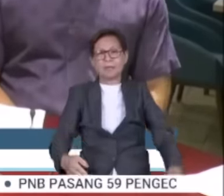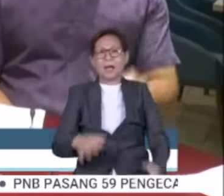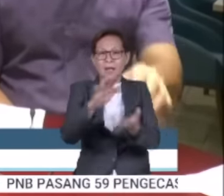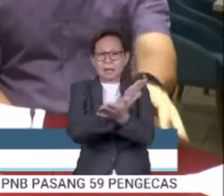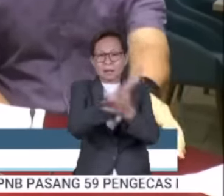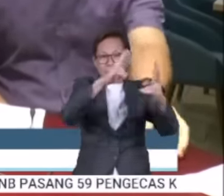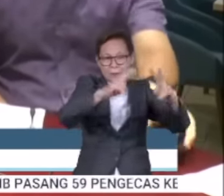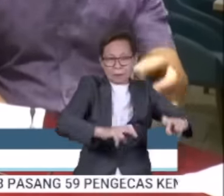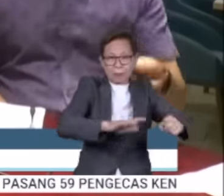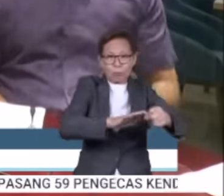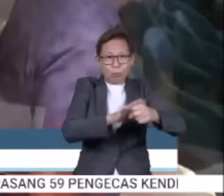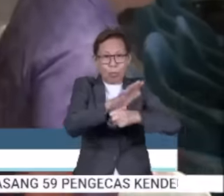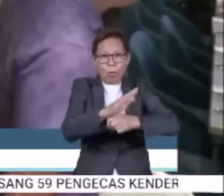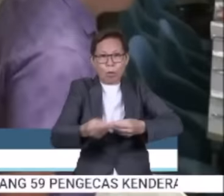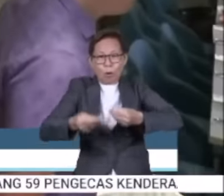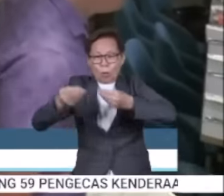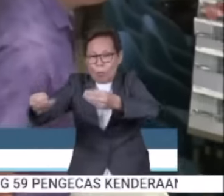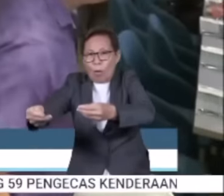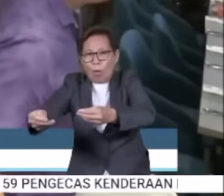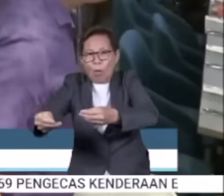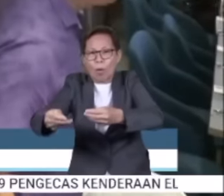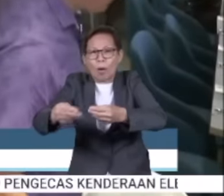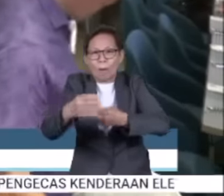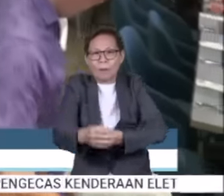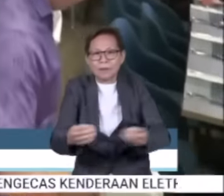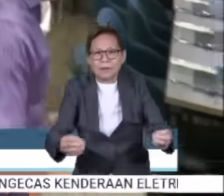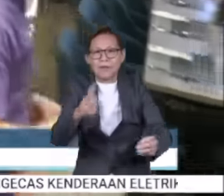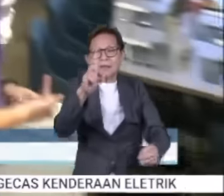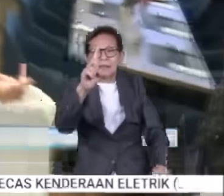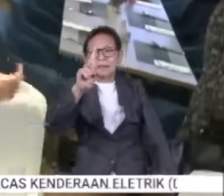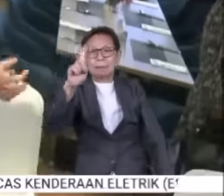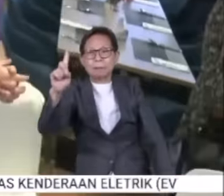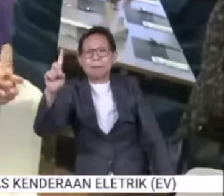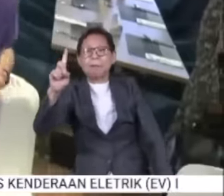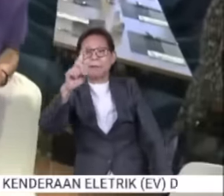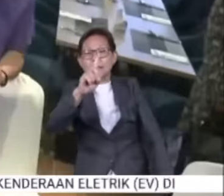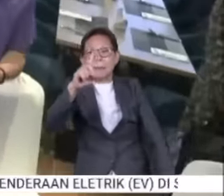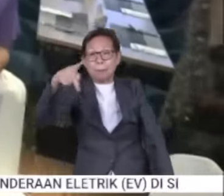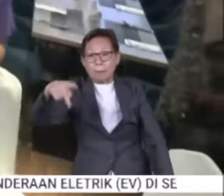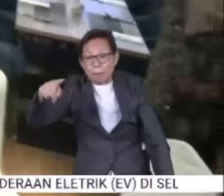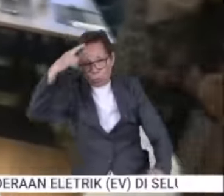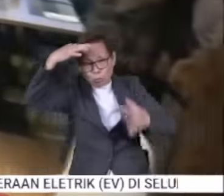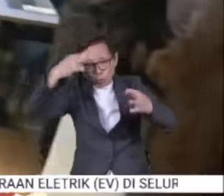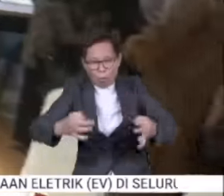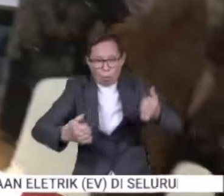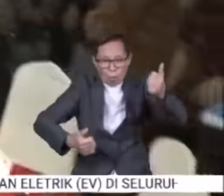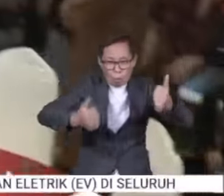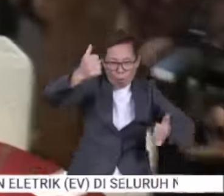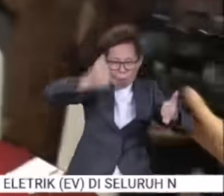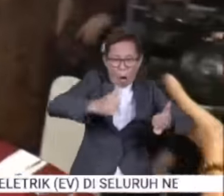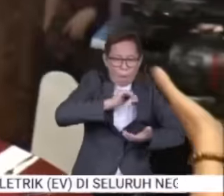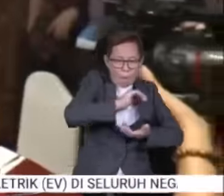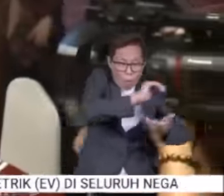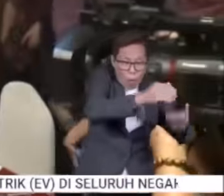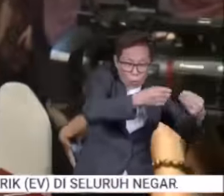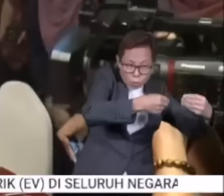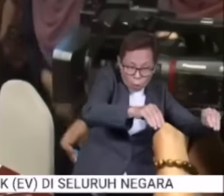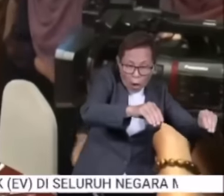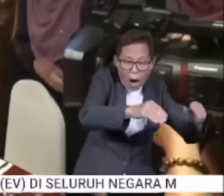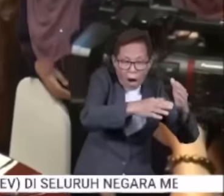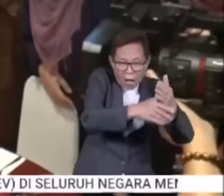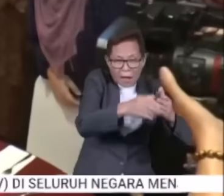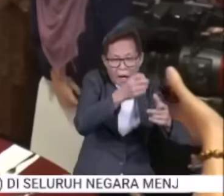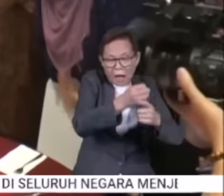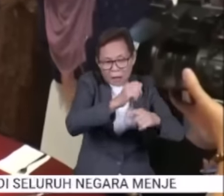Kertas siasatan lengkap akan diserahkan kepada Pejabat Timbalan Pendakwa Raya DPP bagi memutuskan sama ada pembekal ikan berkenaan akan didakwa